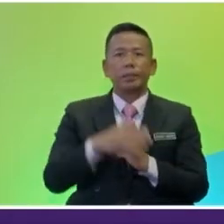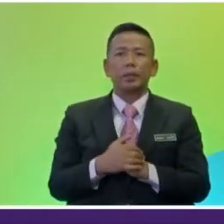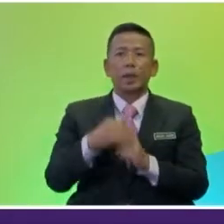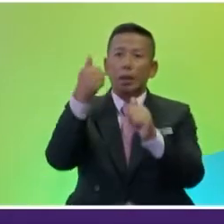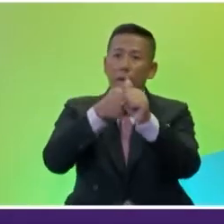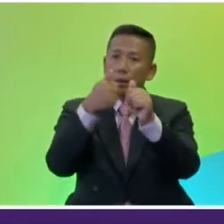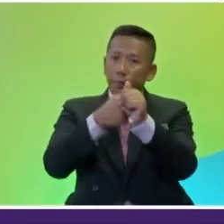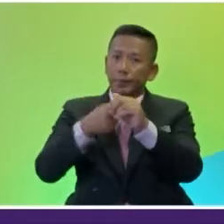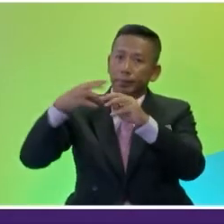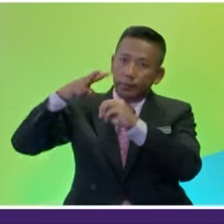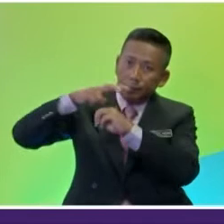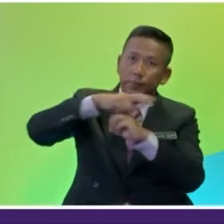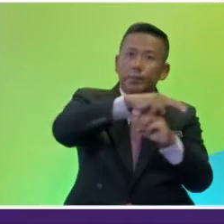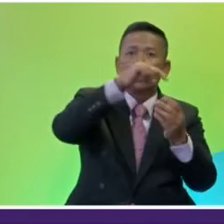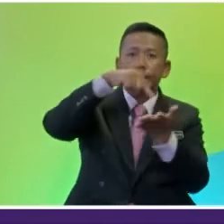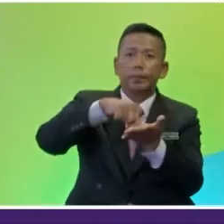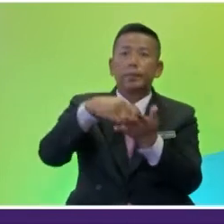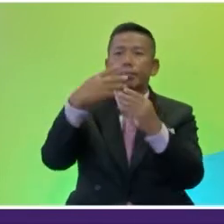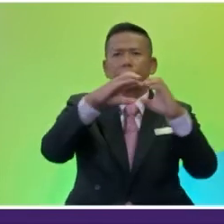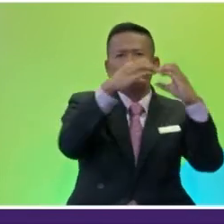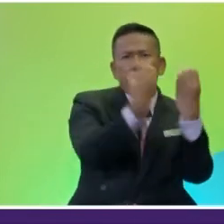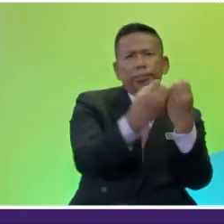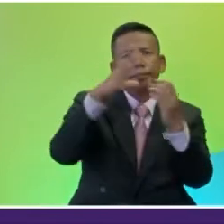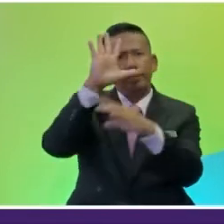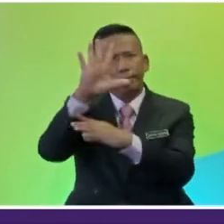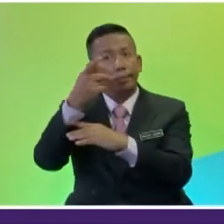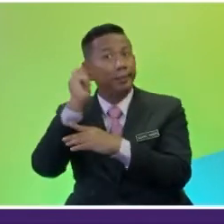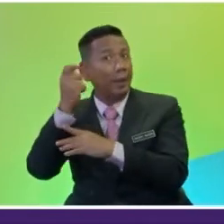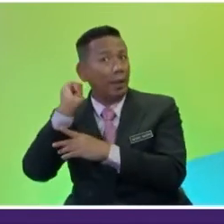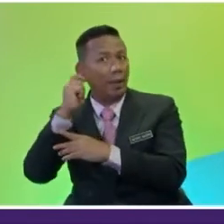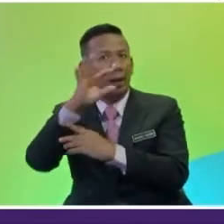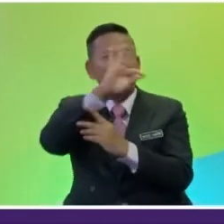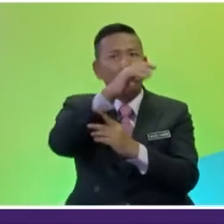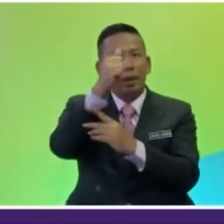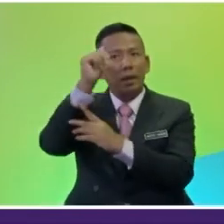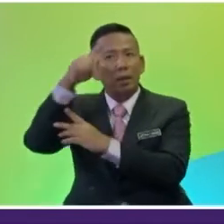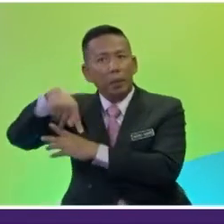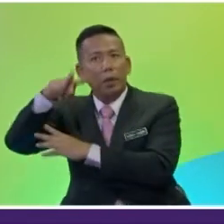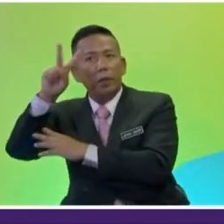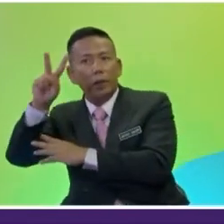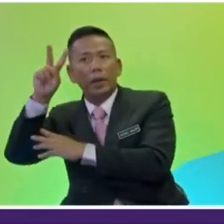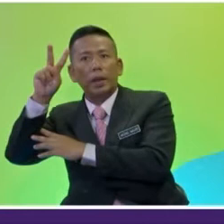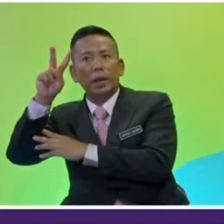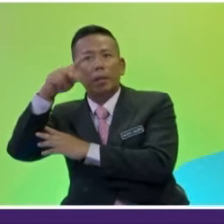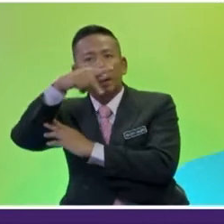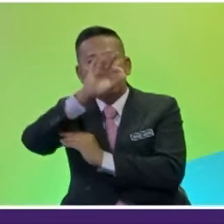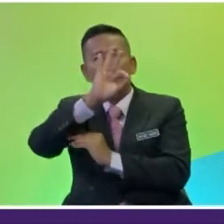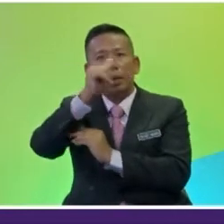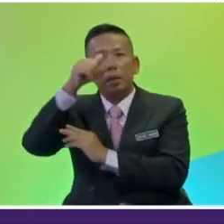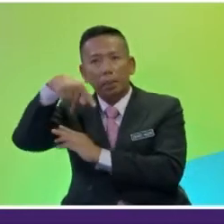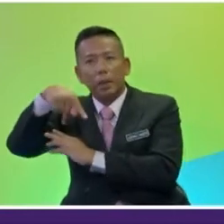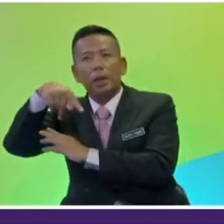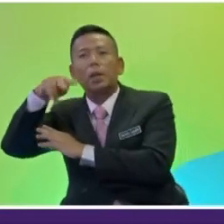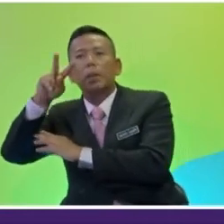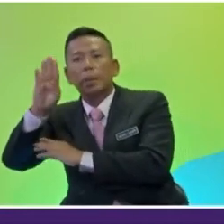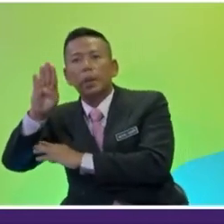setiap mikroorganisme ini kita sudah jelaskan kepada lima betul tadi febb di bawah